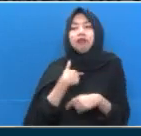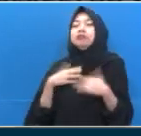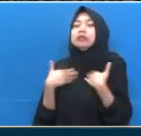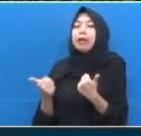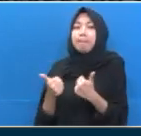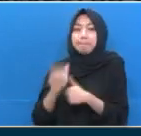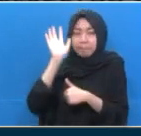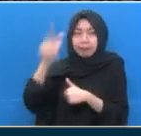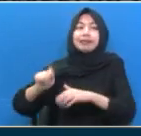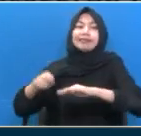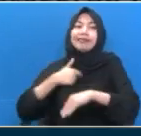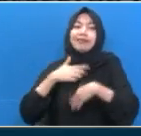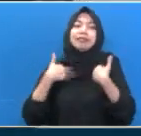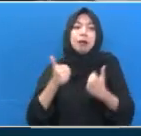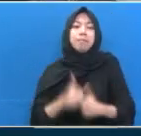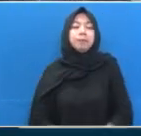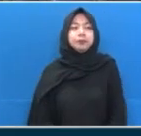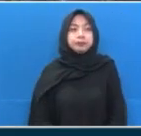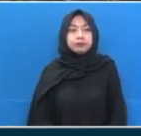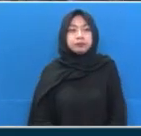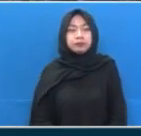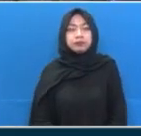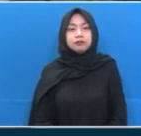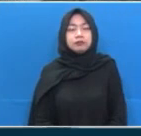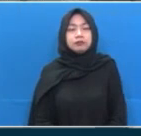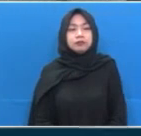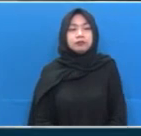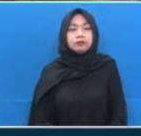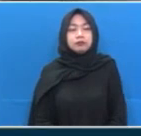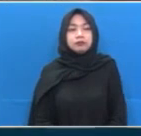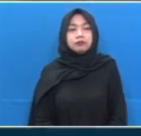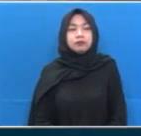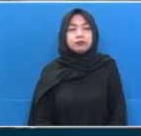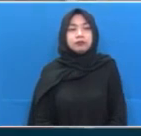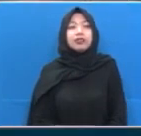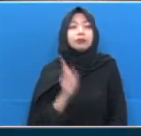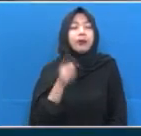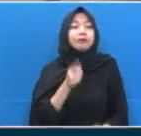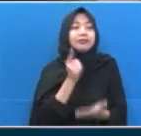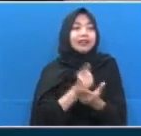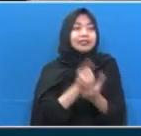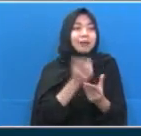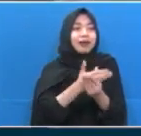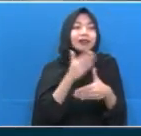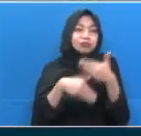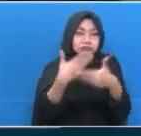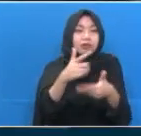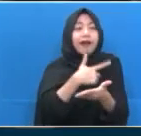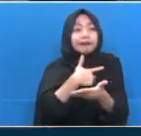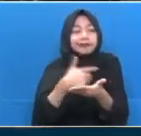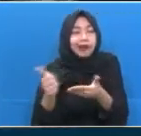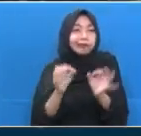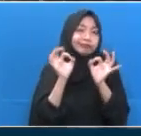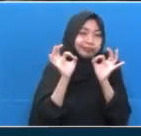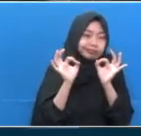persidangan kedepannya Nah kita lihat juga kan dari proses pemberkasan dari Kejaksaan juga kan berjalan dengan baik karena